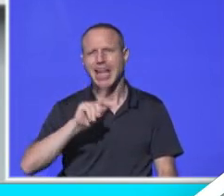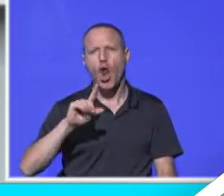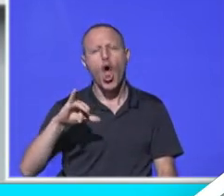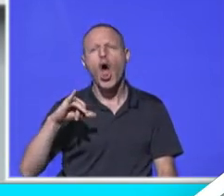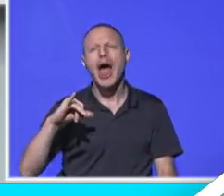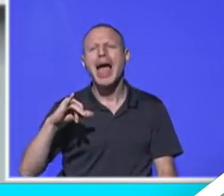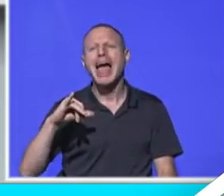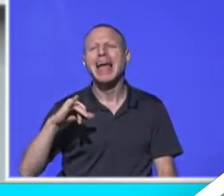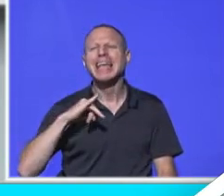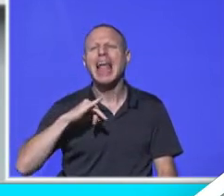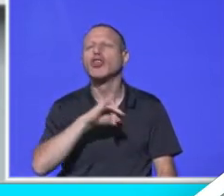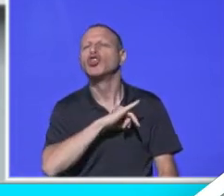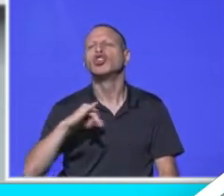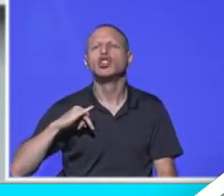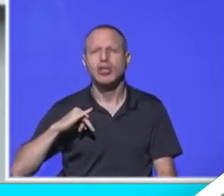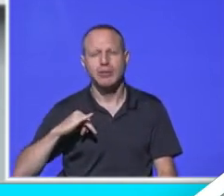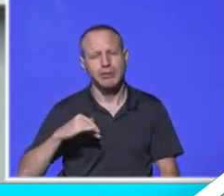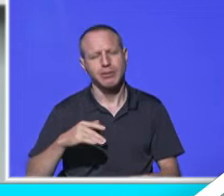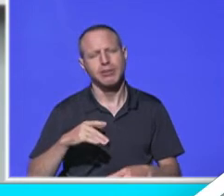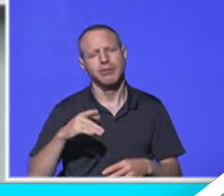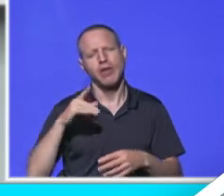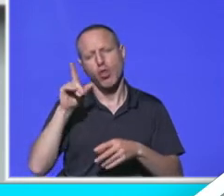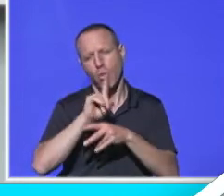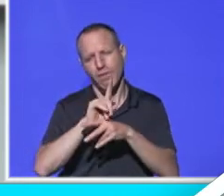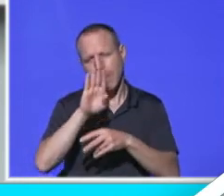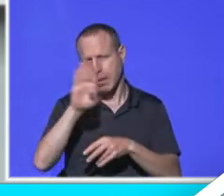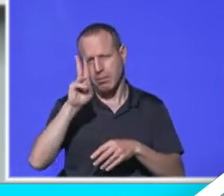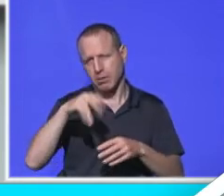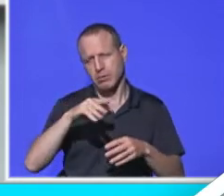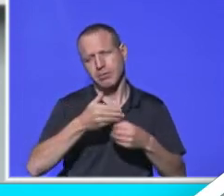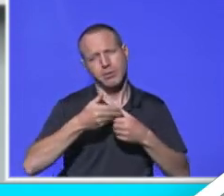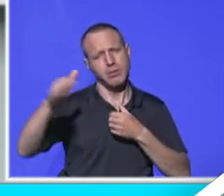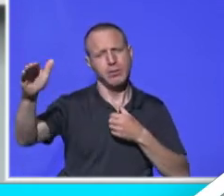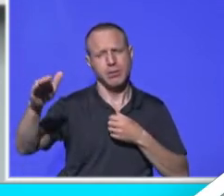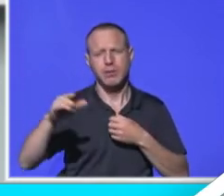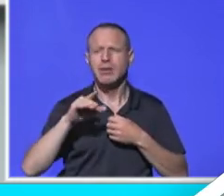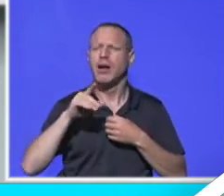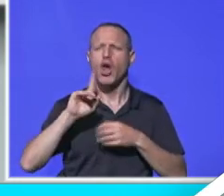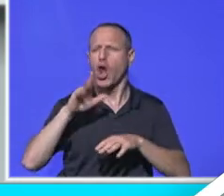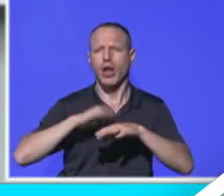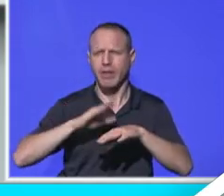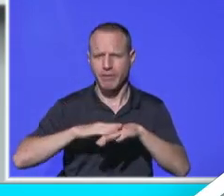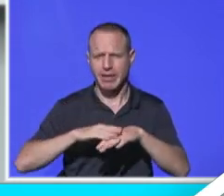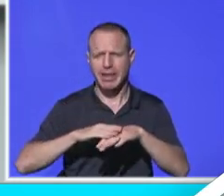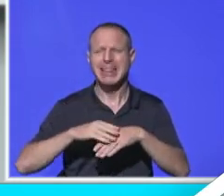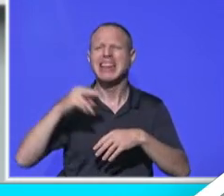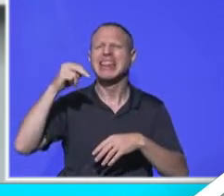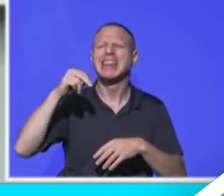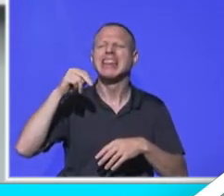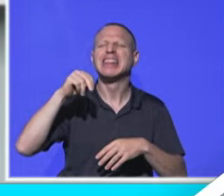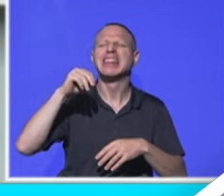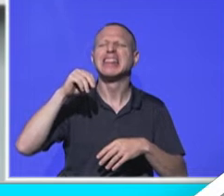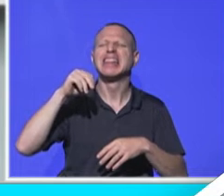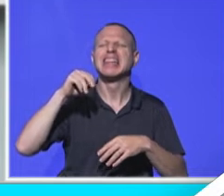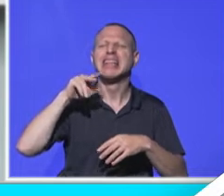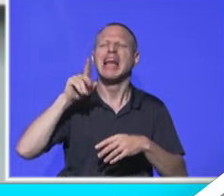אישי. הנבצרות של בנימין נתניהו בעת הזאת היא פשוט הכרח. תראי לאן הגענו, אנחנו נמצאים במשבר